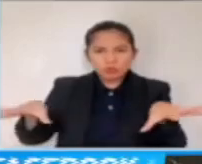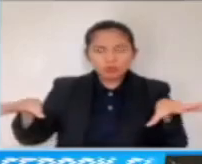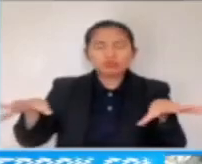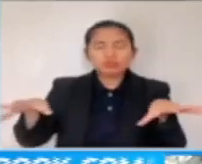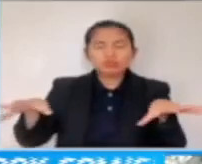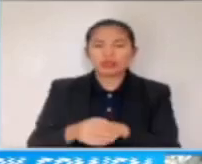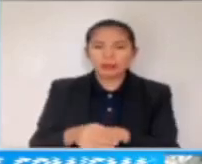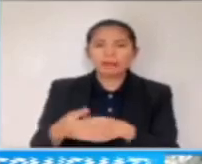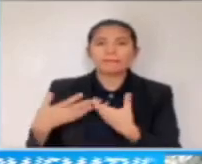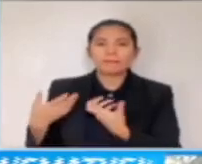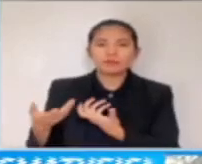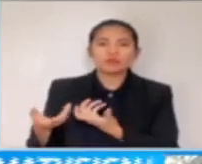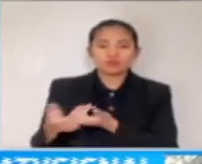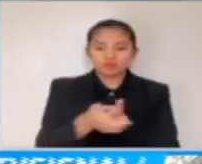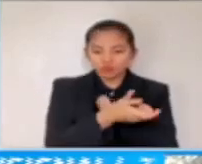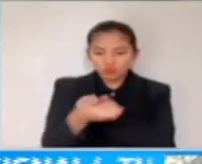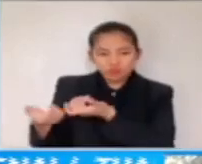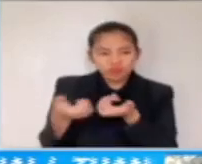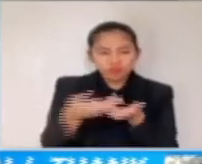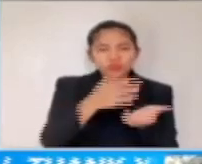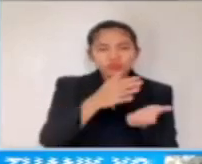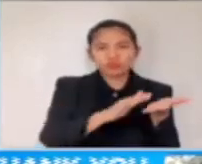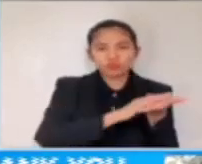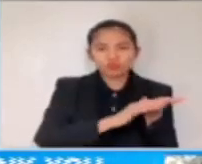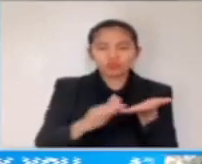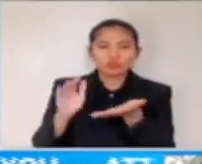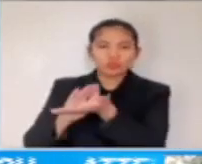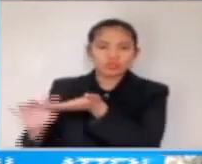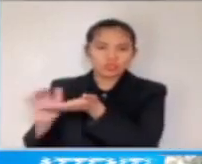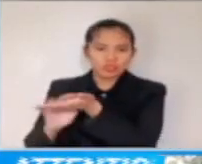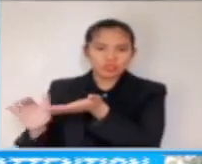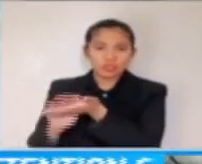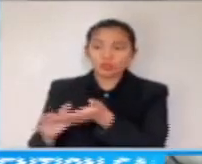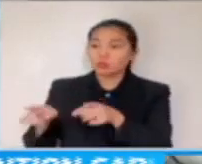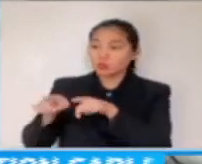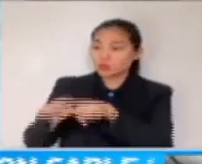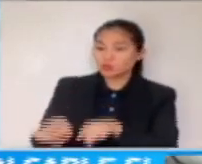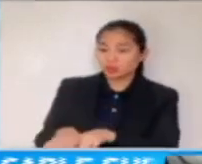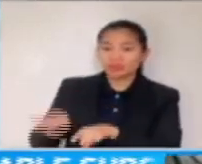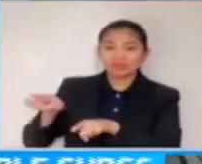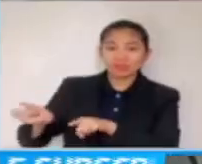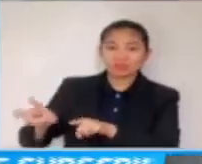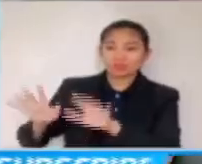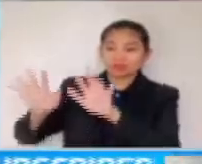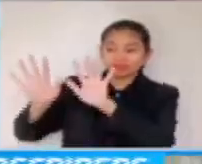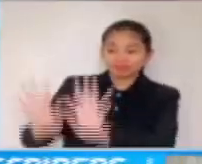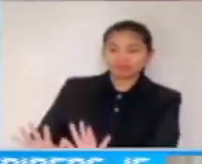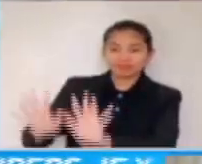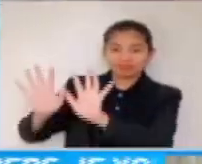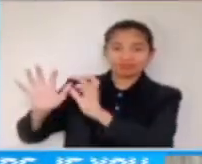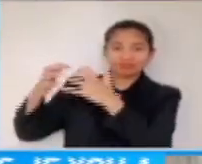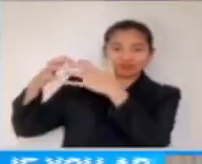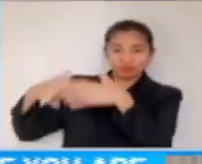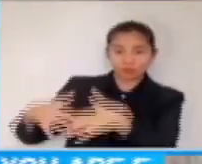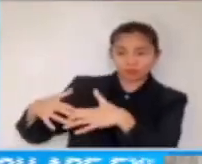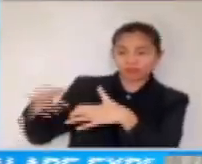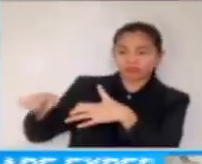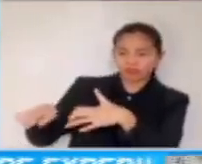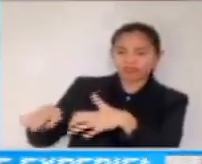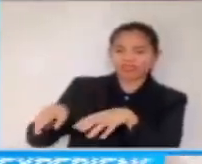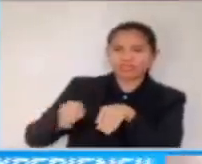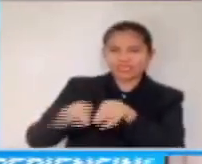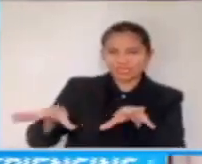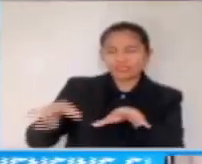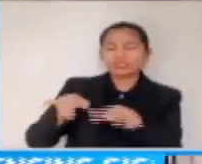Tapos yung nagkadurog-durog na concrete barrier na sinalasa nitong oil tanker truck ay niligpit na rin. Maayos at malinis na